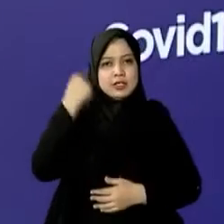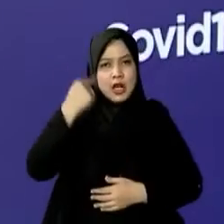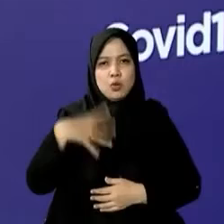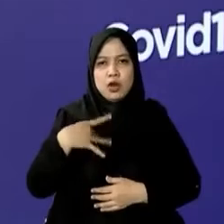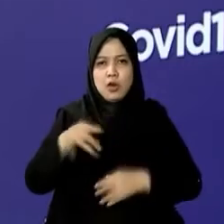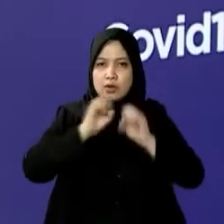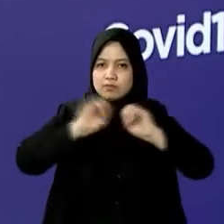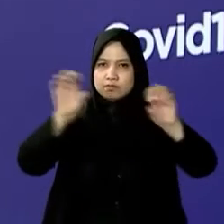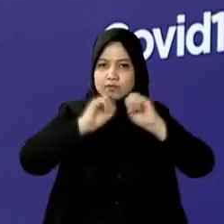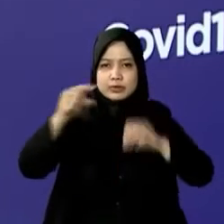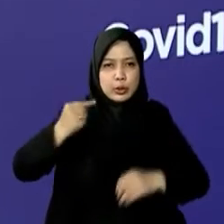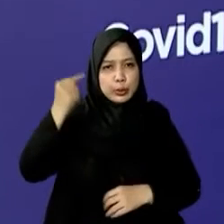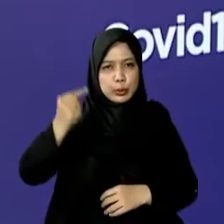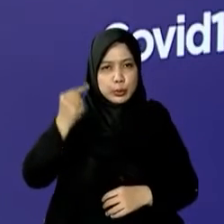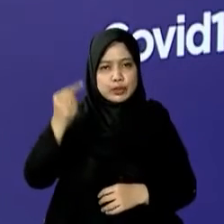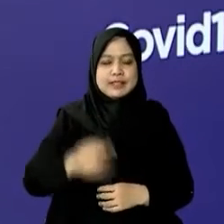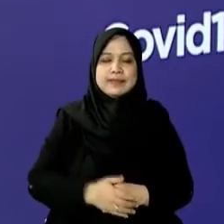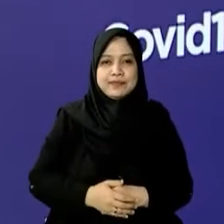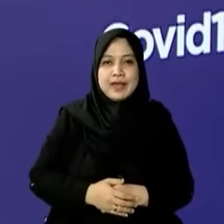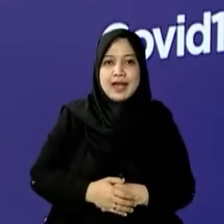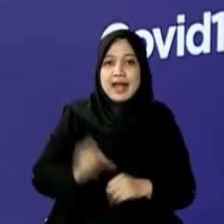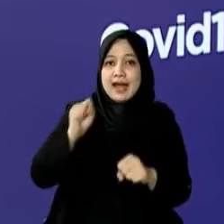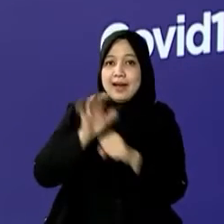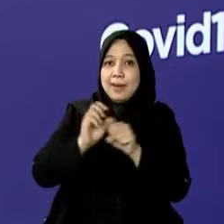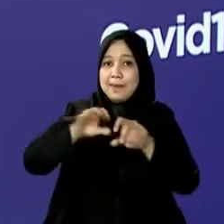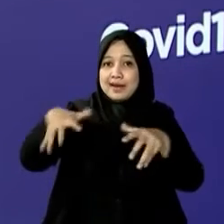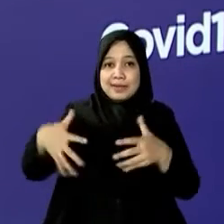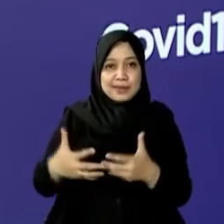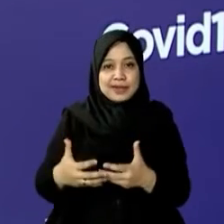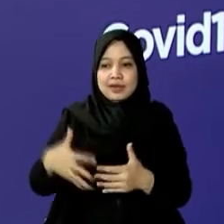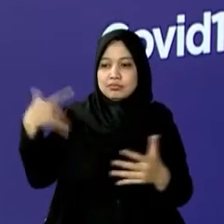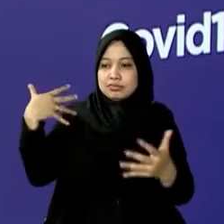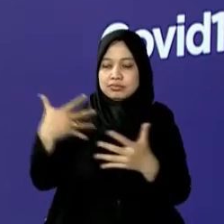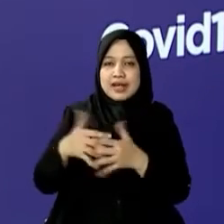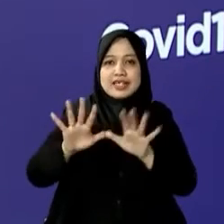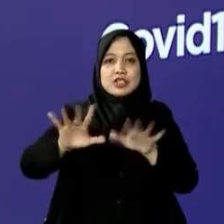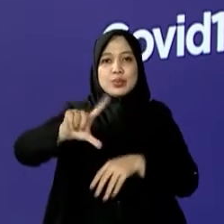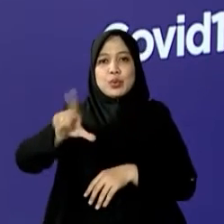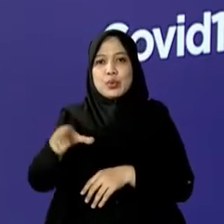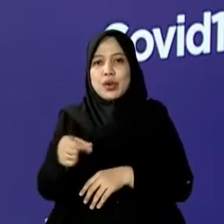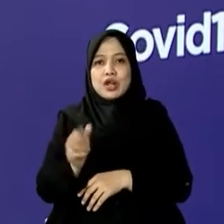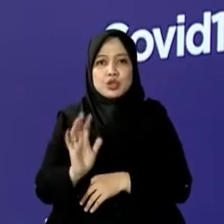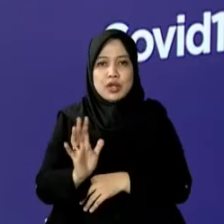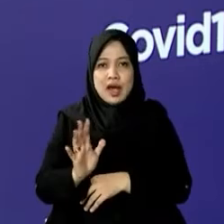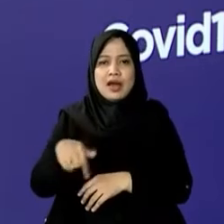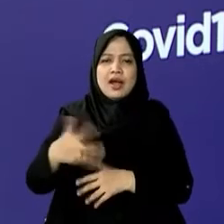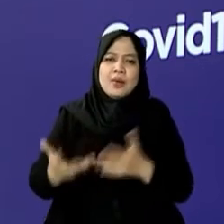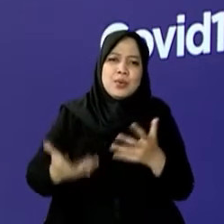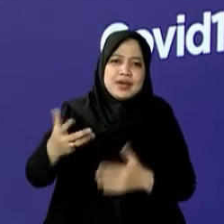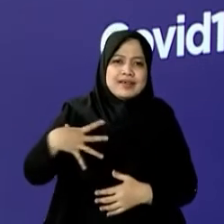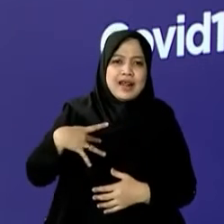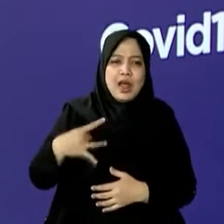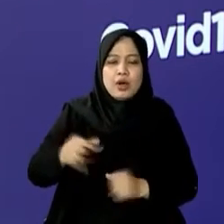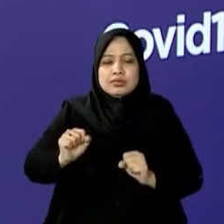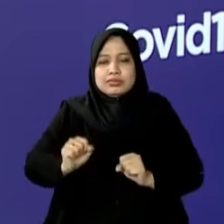nah ini pandai juga sudah berjalan hampir tadi 10 bulan pasti Roro juga sudah mulai merasakan lelah apa saja yang bisa dilakukan oleh teman-teman relawan